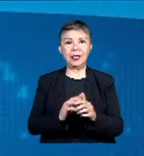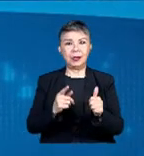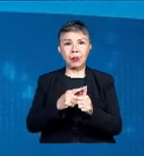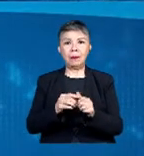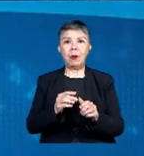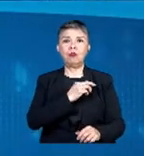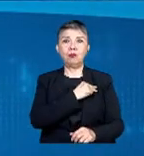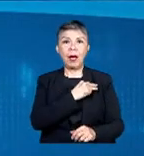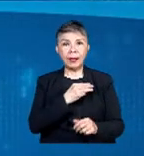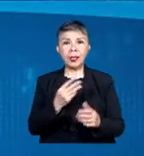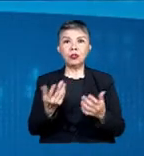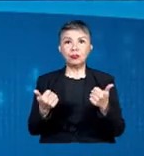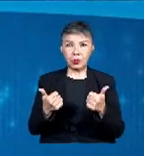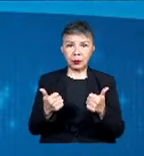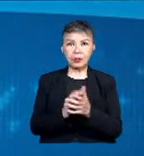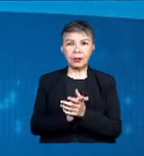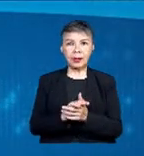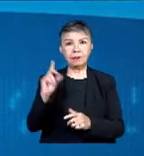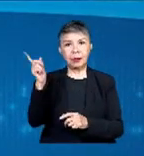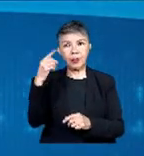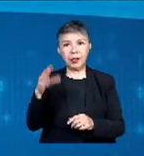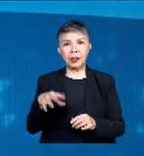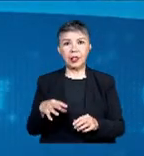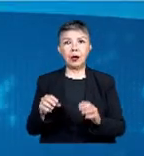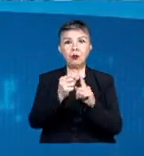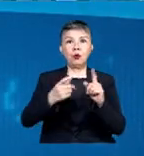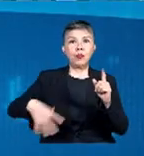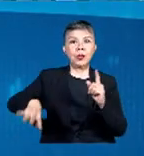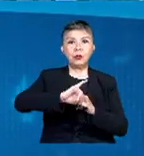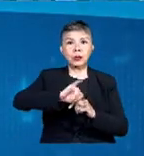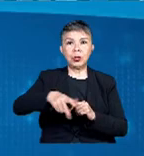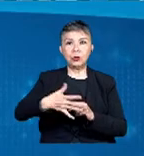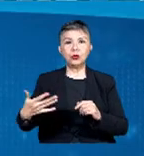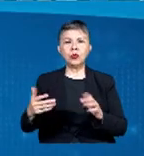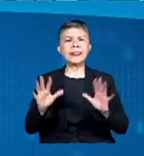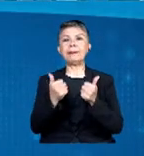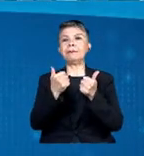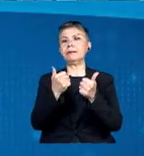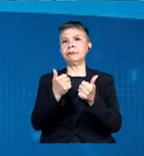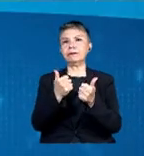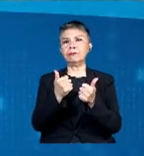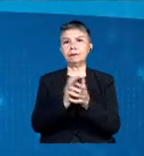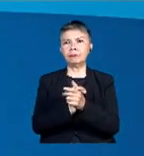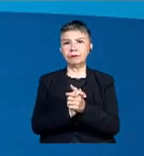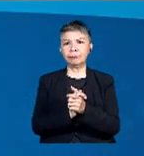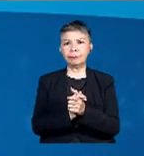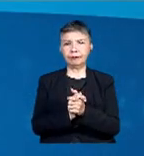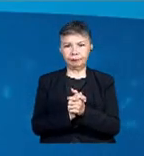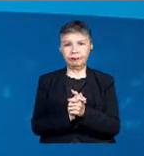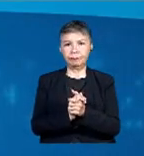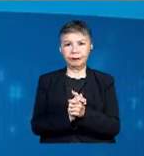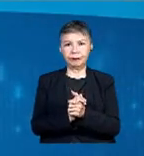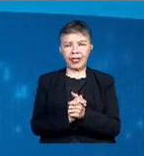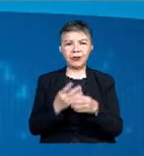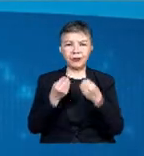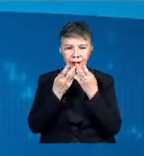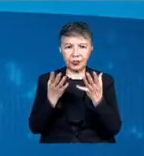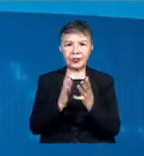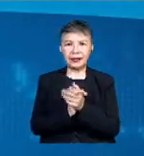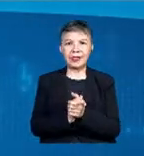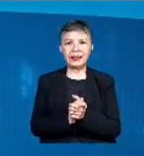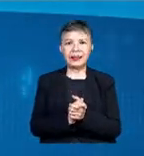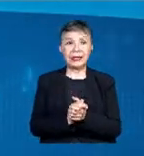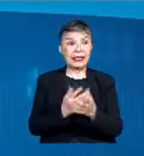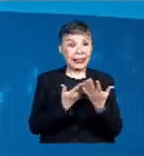Pak Bupati, dan pemerintah Provinsi Papua sudah sangat siap. Jadi itu saja tambahan saya, dan